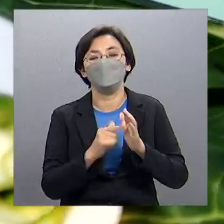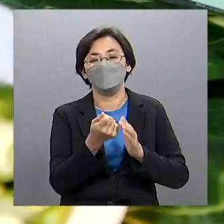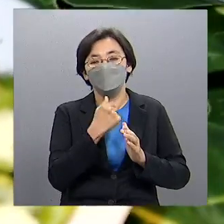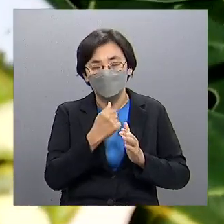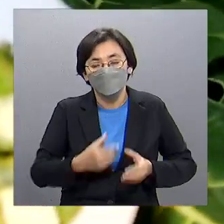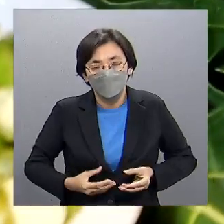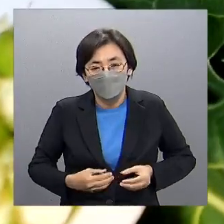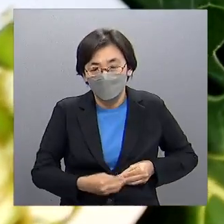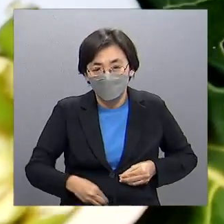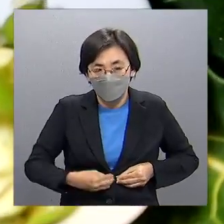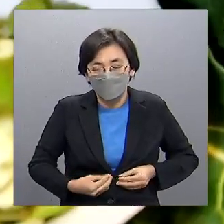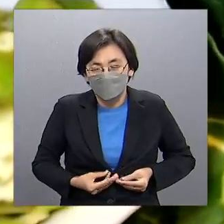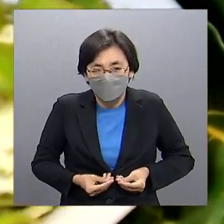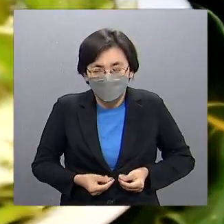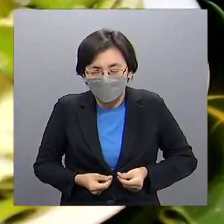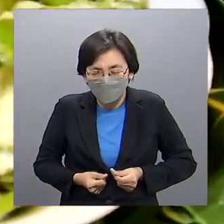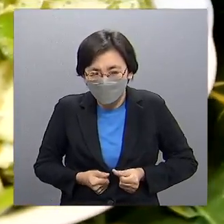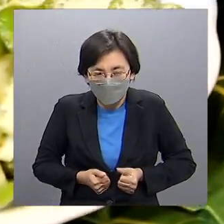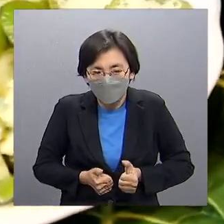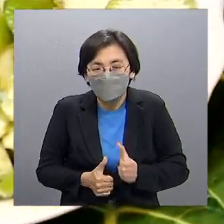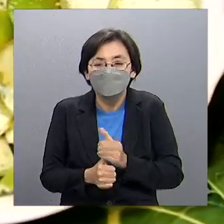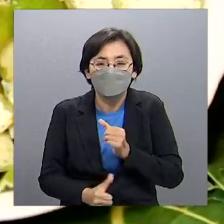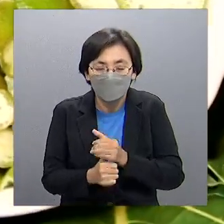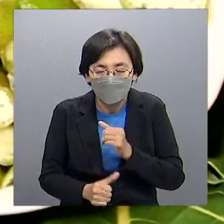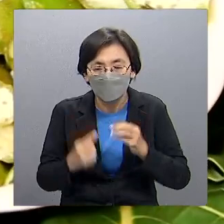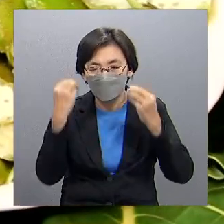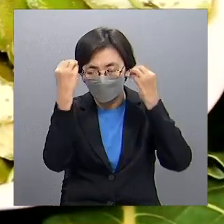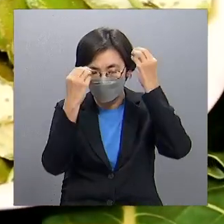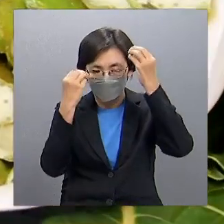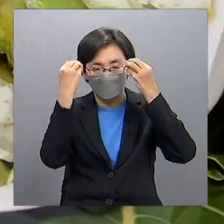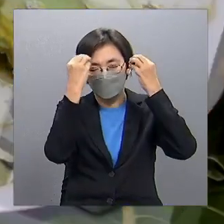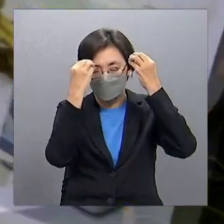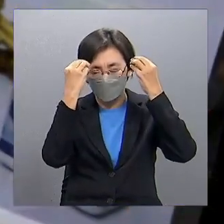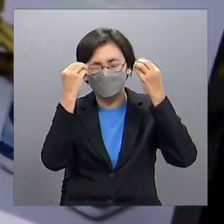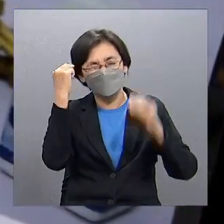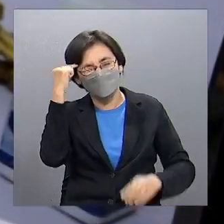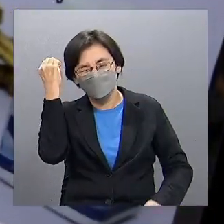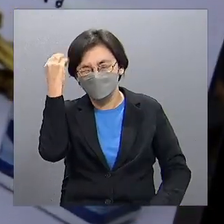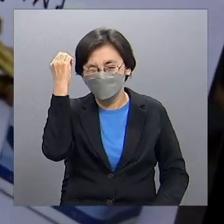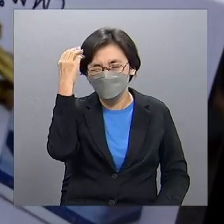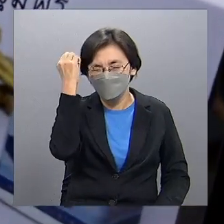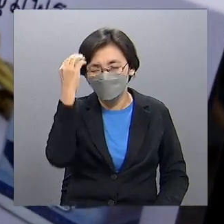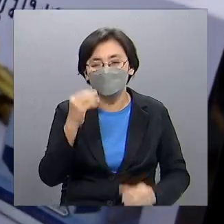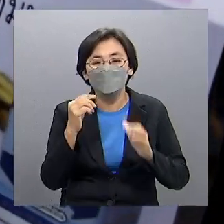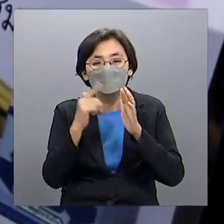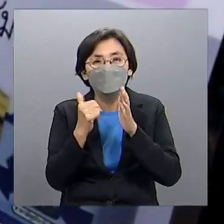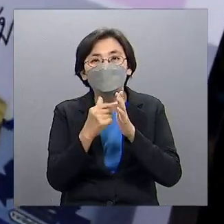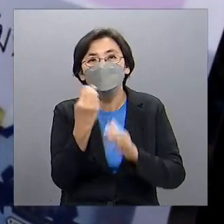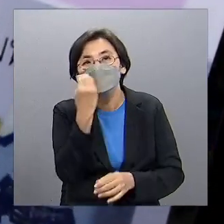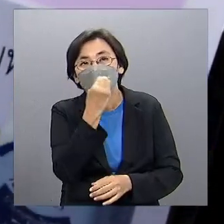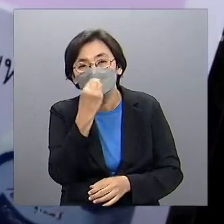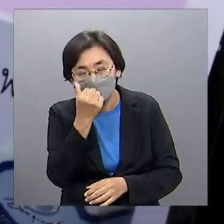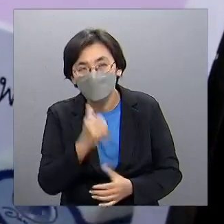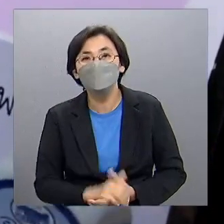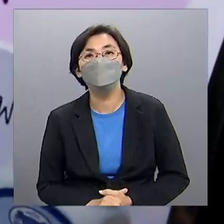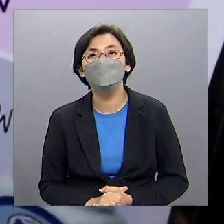างนี้ได้ครับ หรือว่ามึนหัวปวด มึนหัวอย่างเงี้ยใช้ยาหอมอะไรเงี้ยเราตามสะดวกเลยเพราะว่าเป็นยาที่ไม่อันตรายยาในตำรับสารสุขมูล